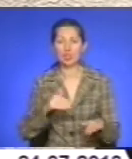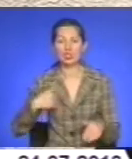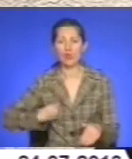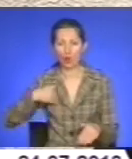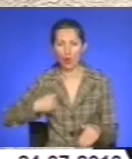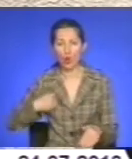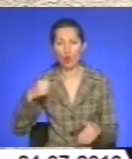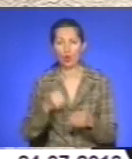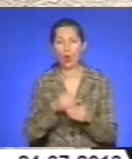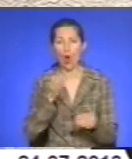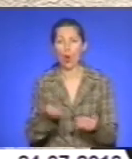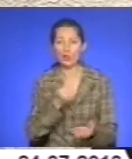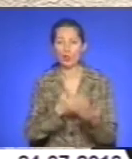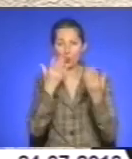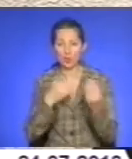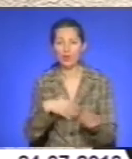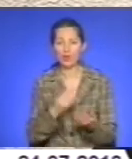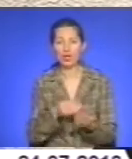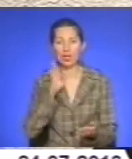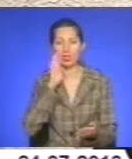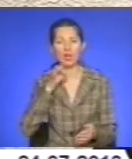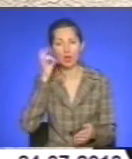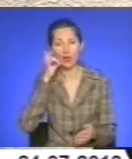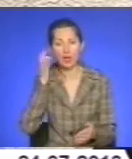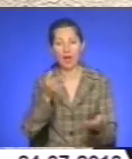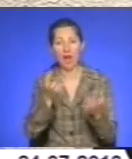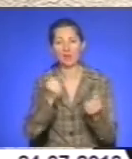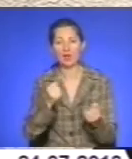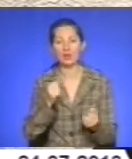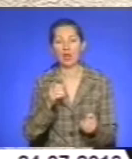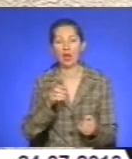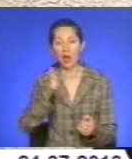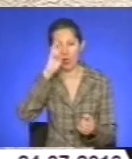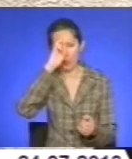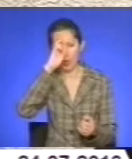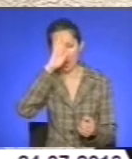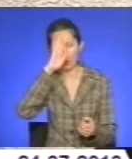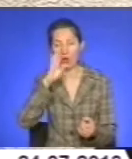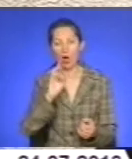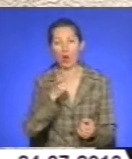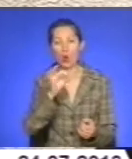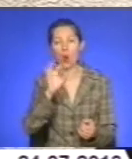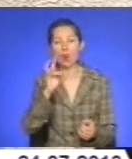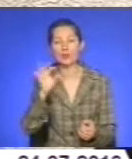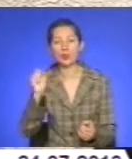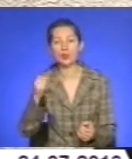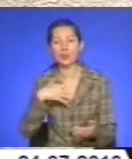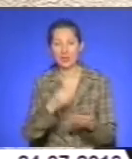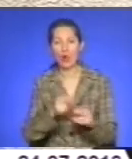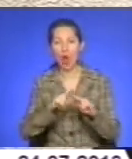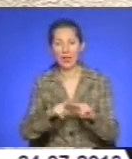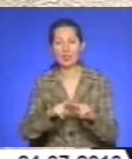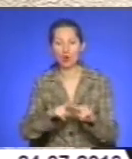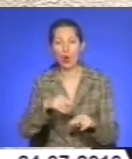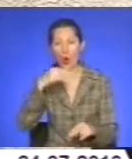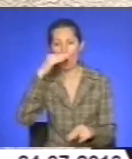вона пішла на хитрий крок, тобто взявши імператора Константинопольського за свого хресного батька, на що він